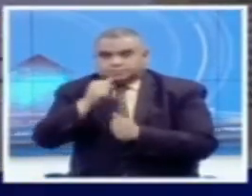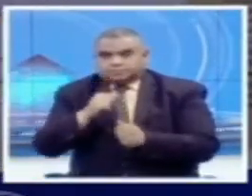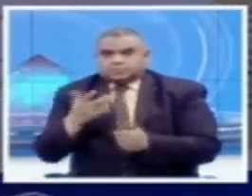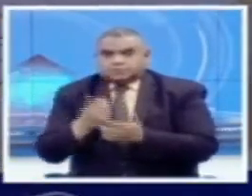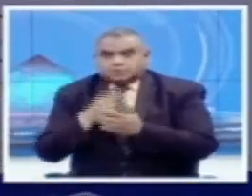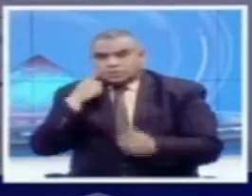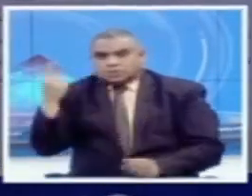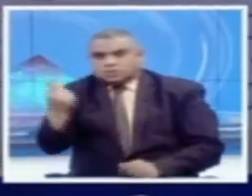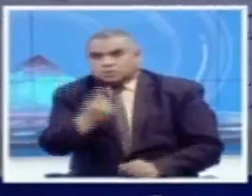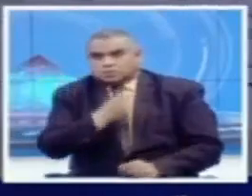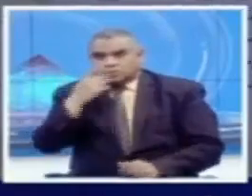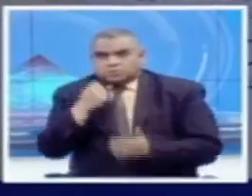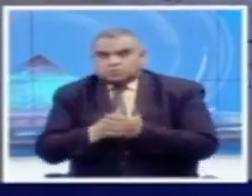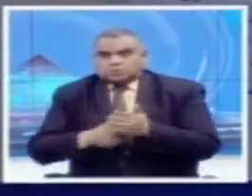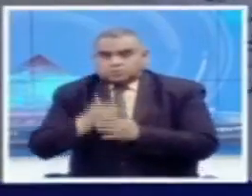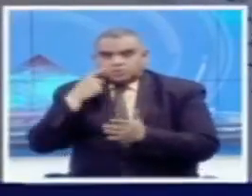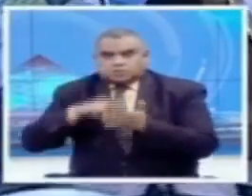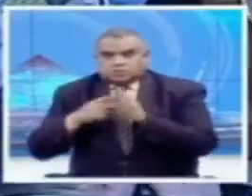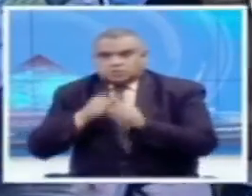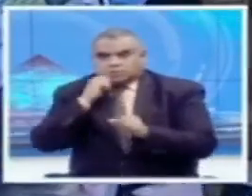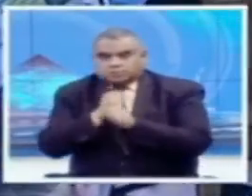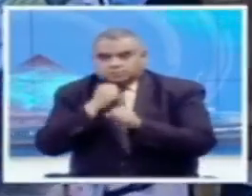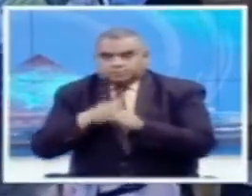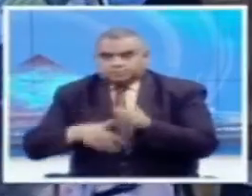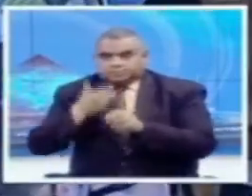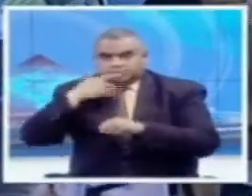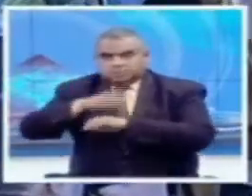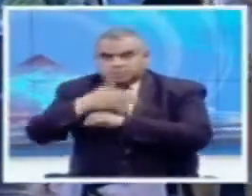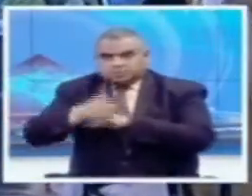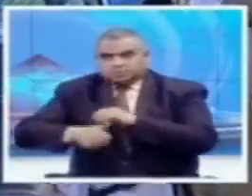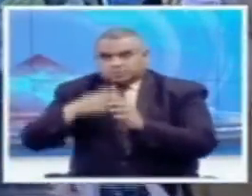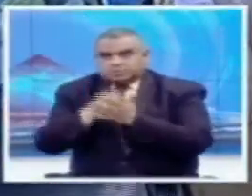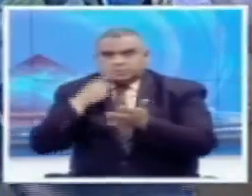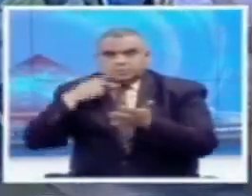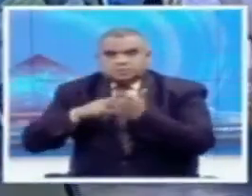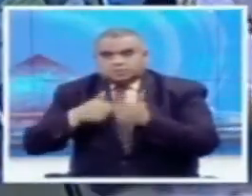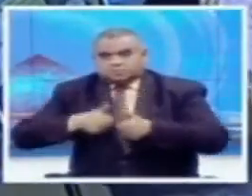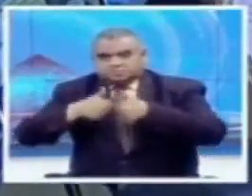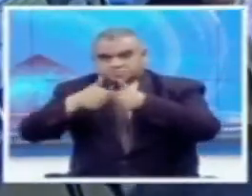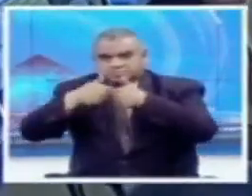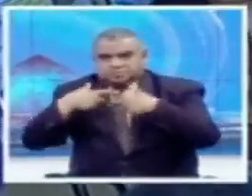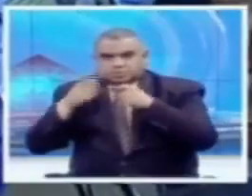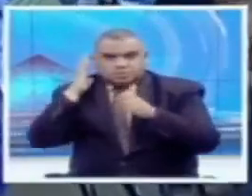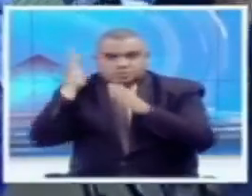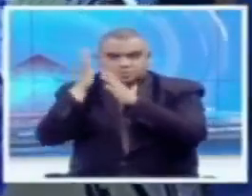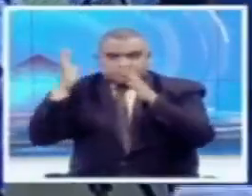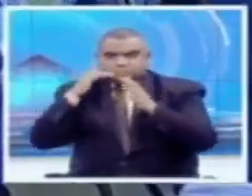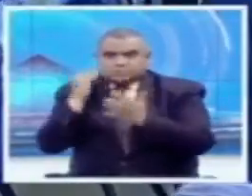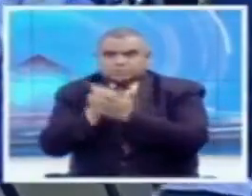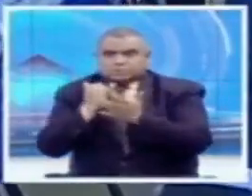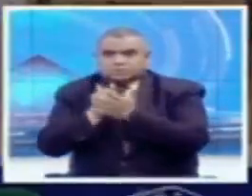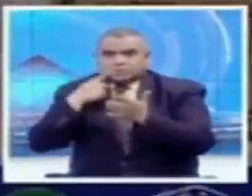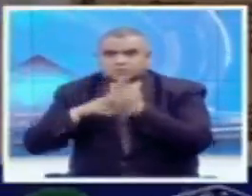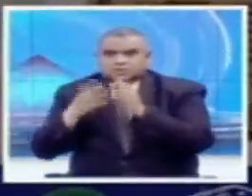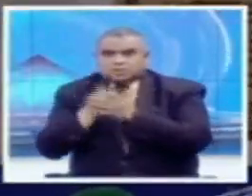جولة عبر التاريخ تقف مخطوطات نادرة للخوارزمي وأبي بكر الرازي وعلماء كثر،